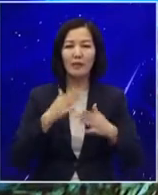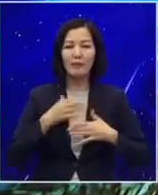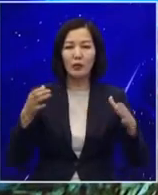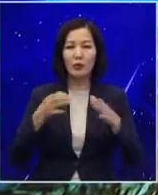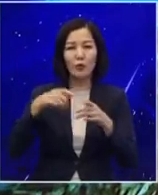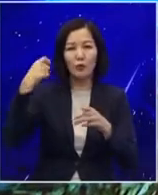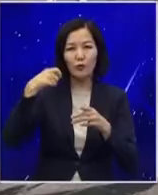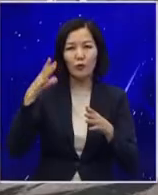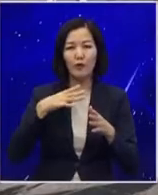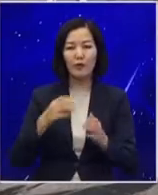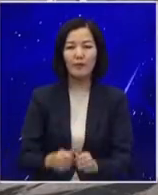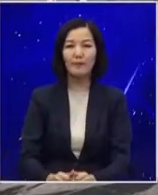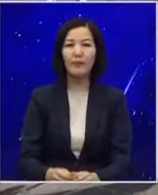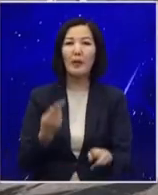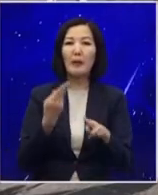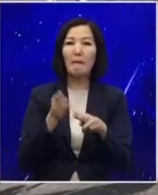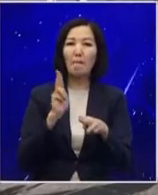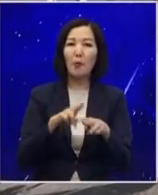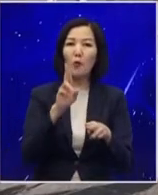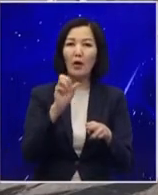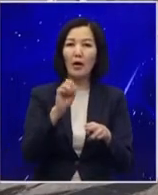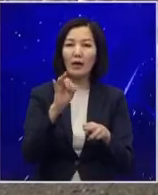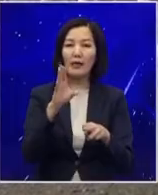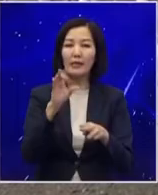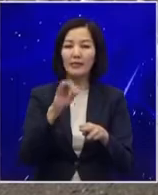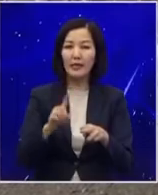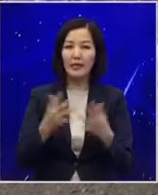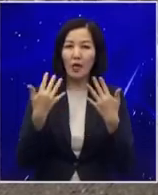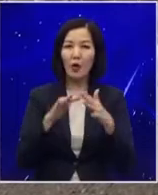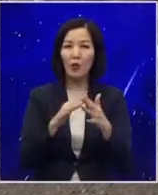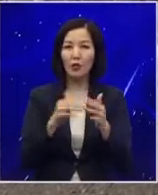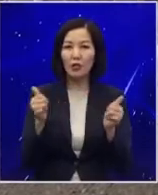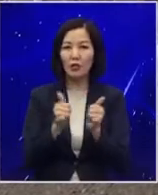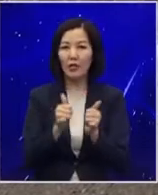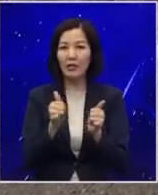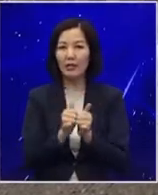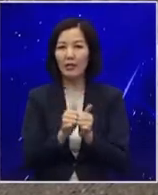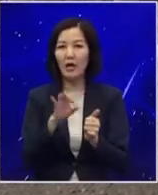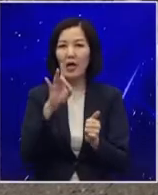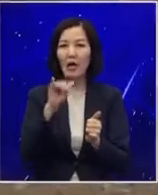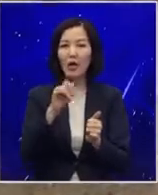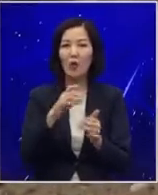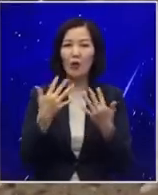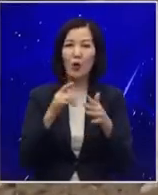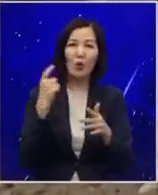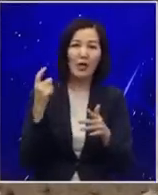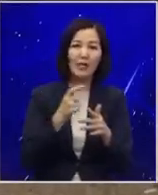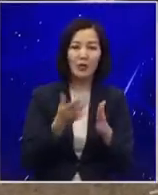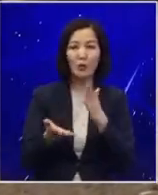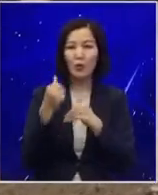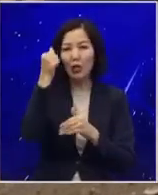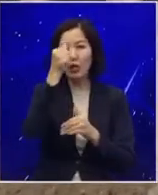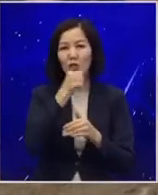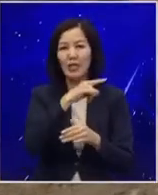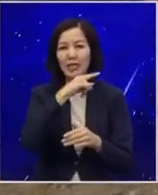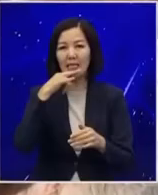қайтты. Бұл Қарасаз ауылы іргесіндегі Елшенбүйрек тауының етегінде орналасқан Рауан шаруа қожалығы. Қожалық өткен жылы